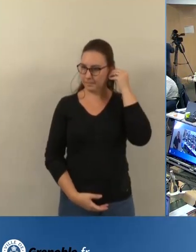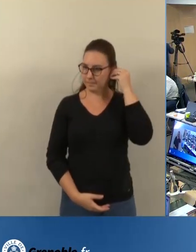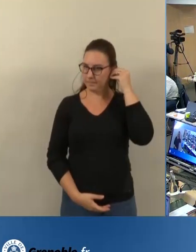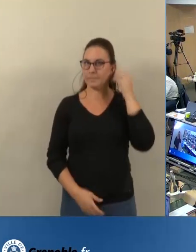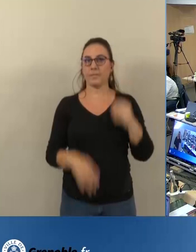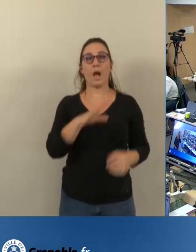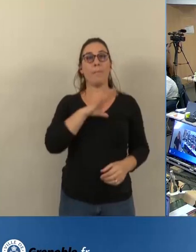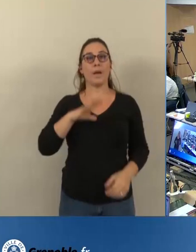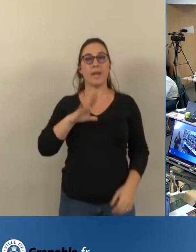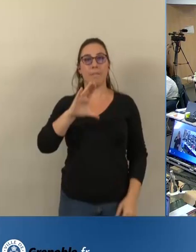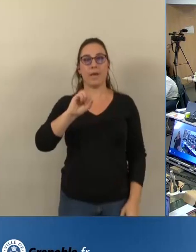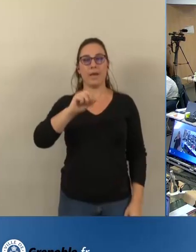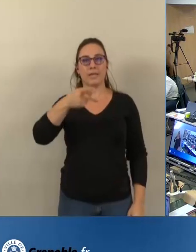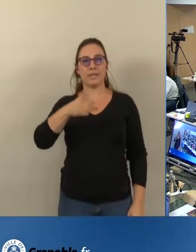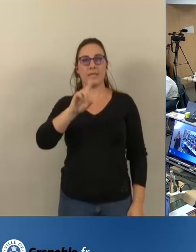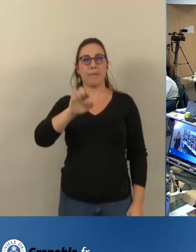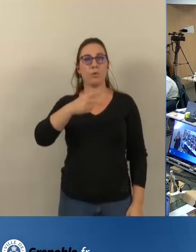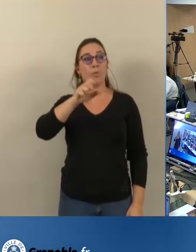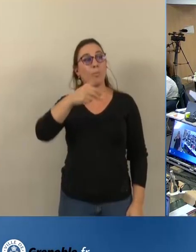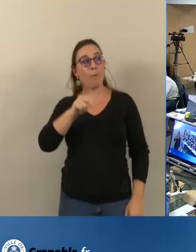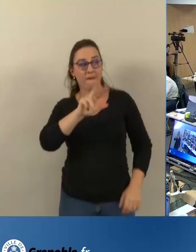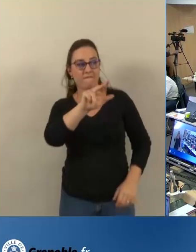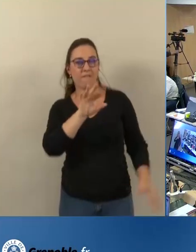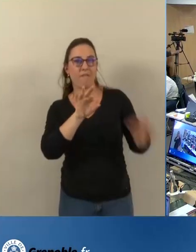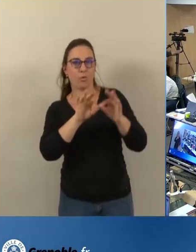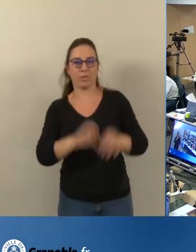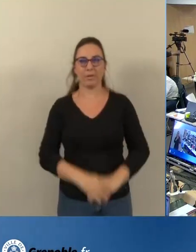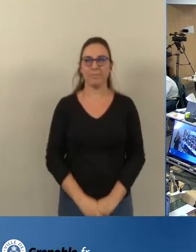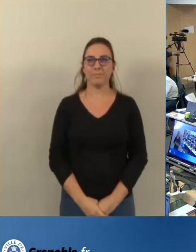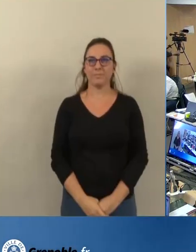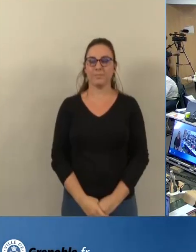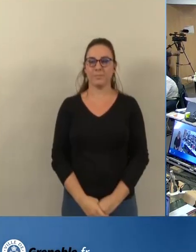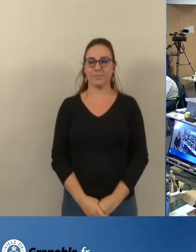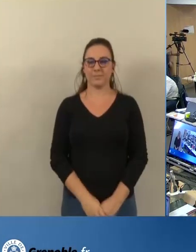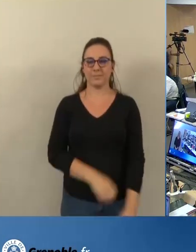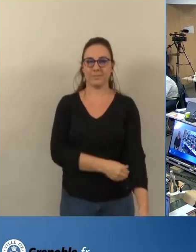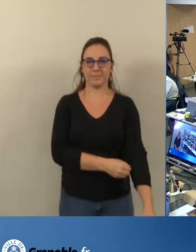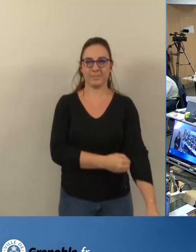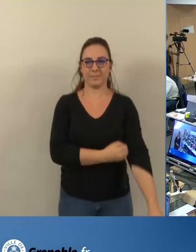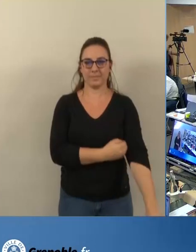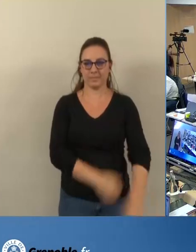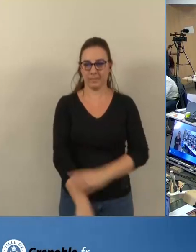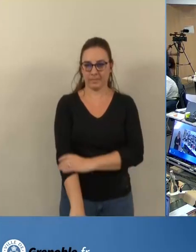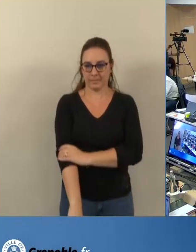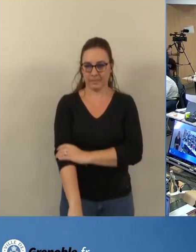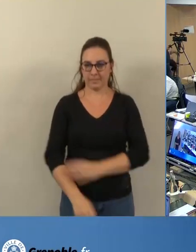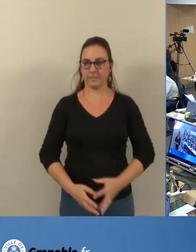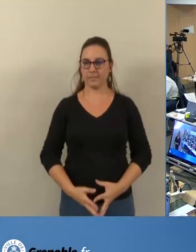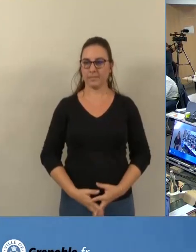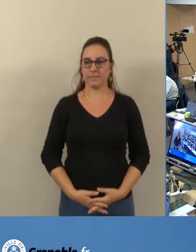arriver Alain Carignon Emmanuel Carroz Cécile c'est